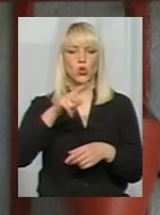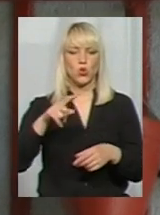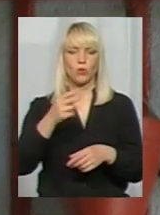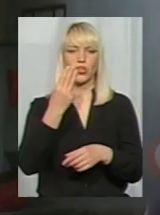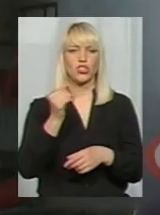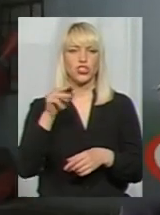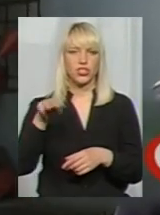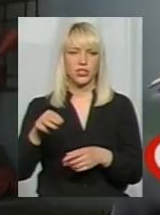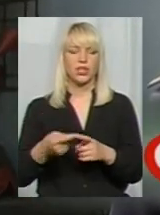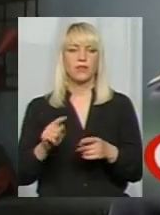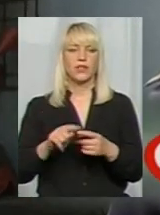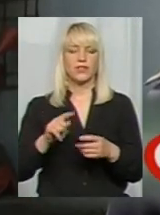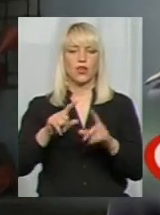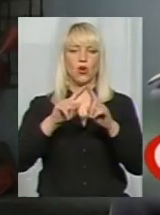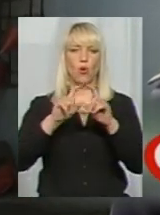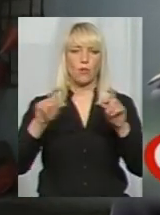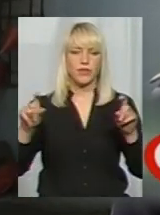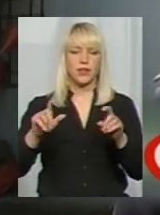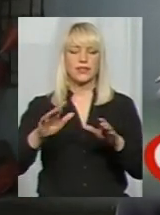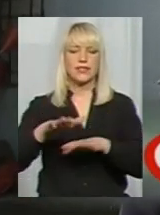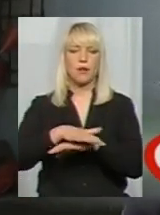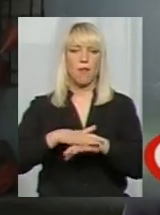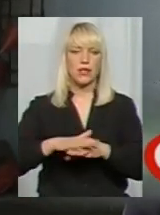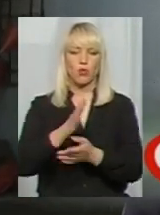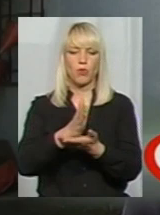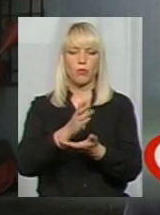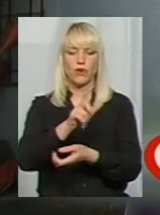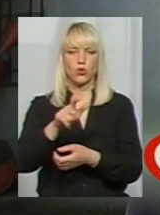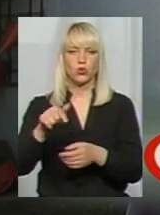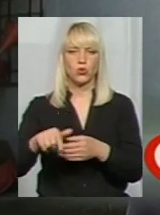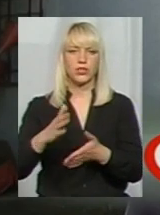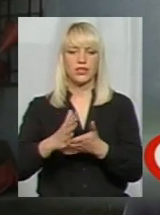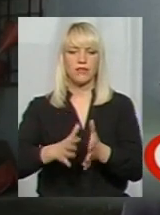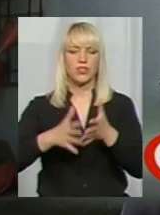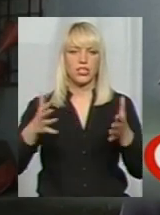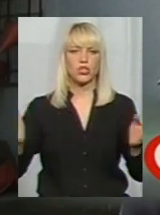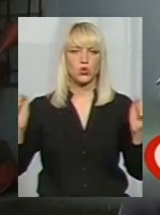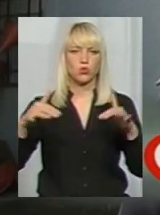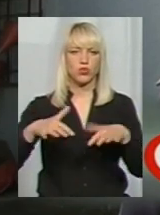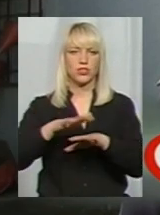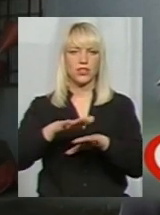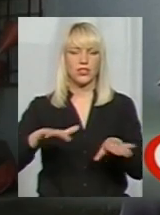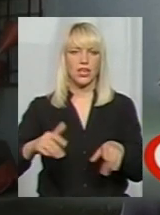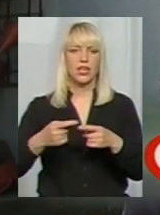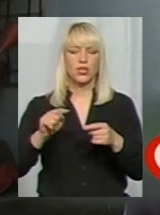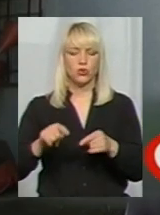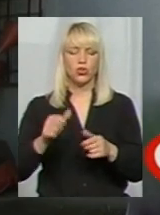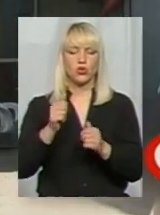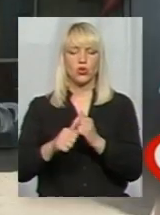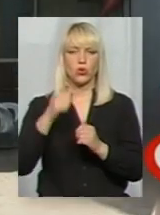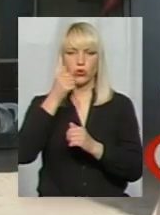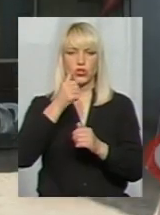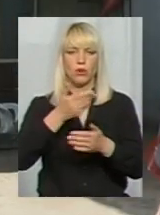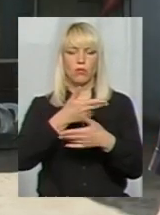щита. Це об'єкти з масовим перебуванням людей. Тут є велике скупчення дітей. Переважно ми такі перевірки здійснюємо щорічно.